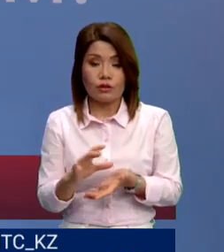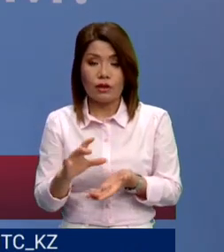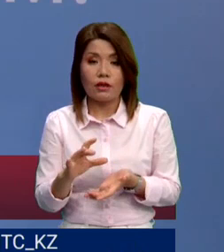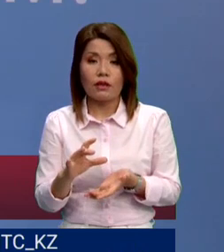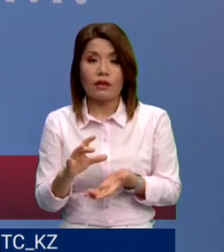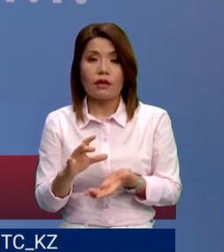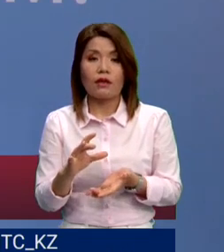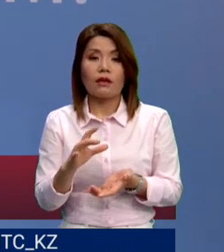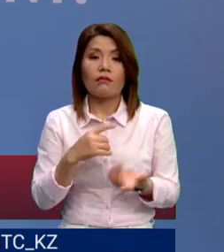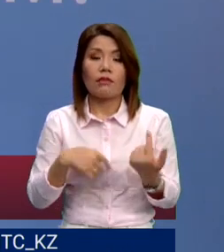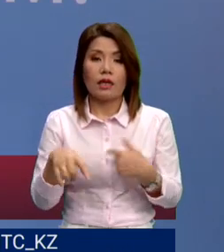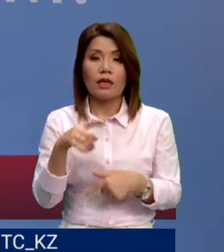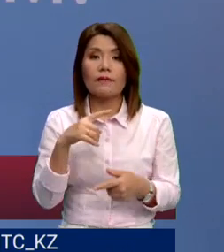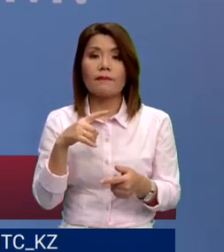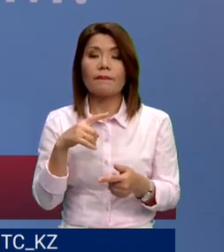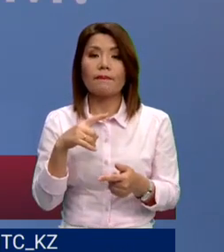Бізден